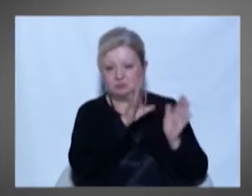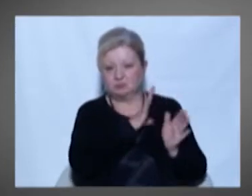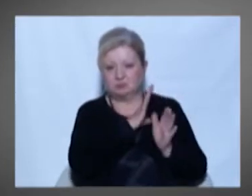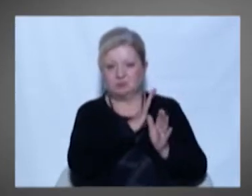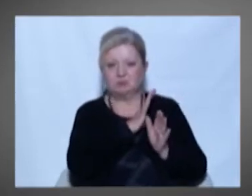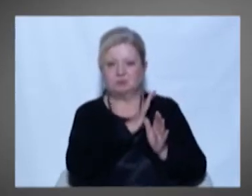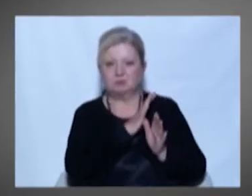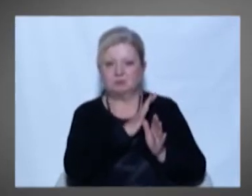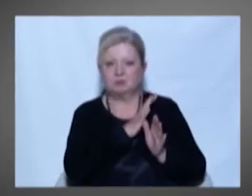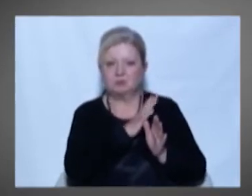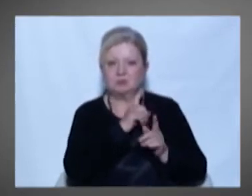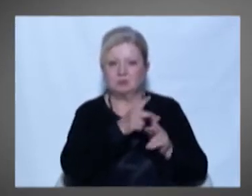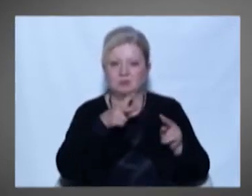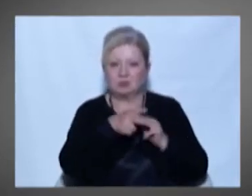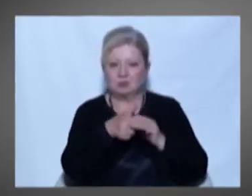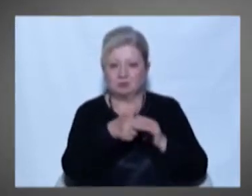უპრეცედენტო